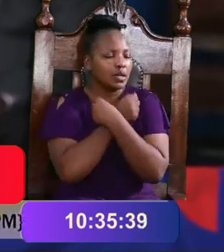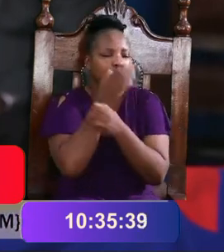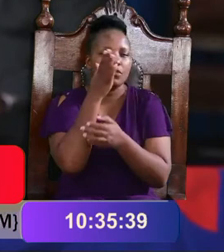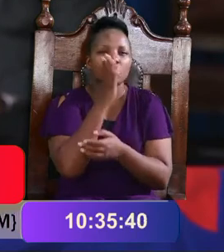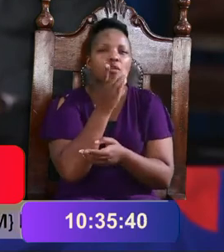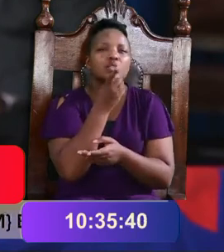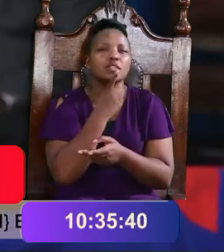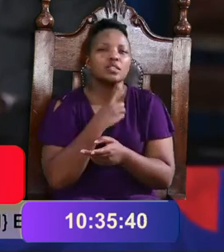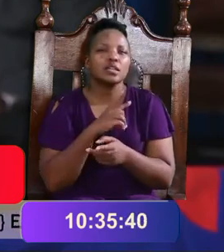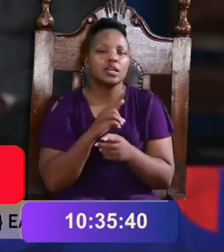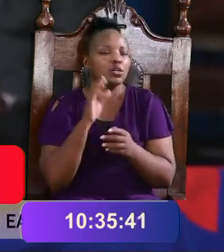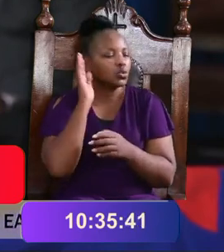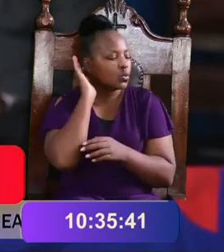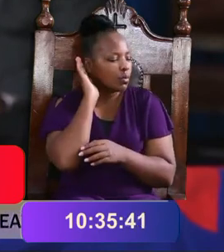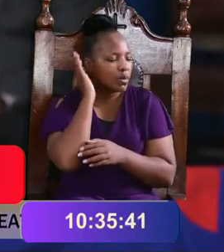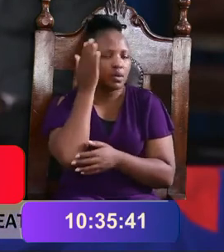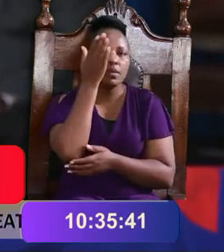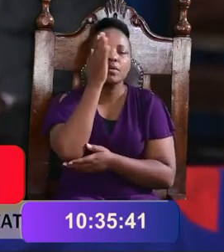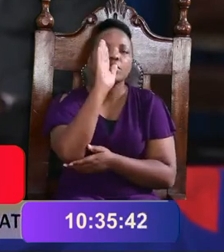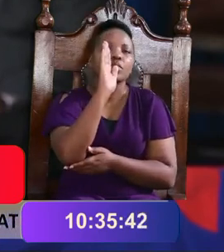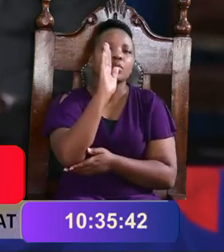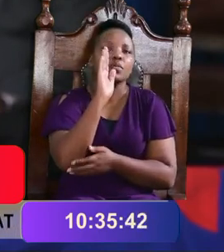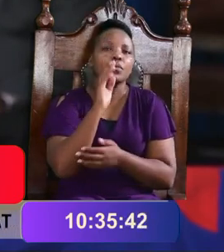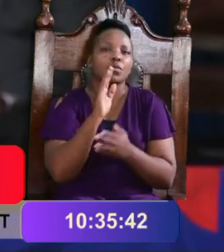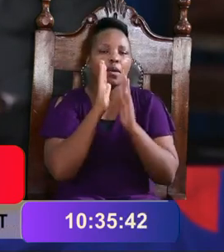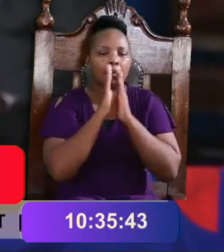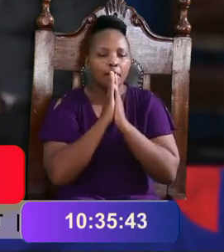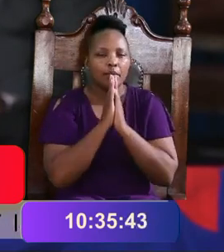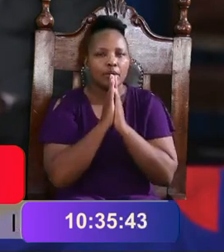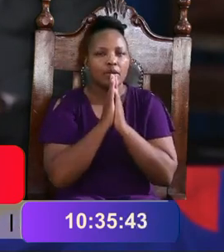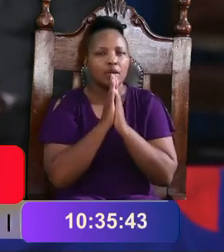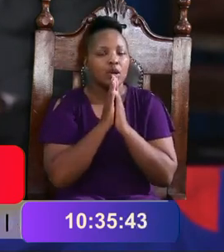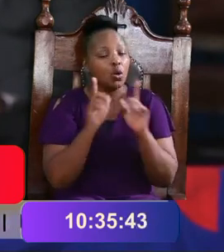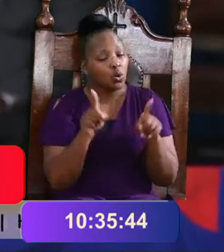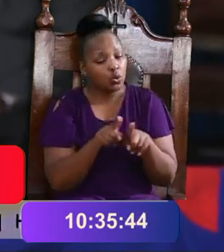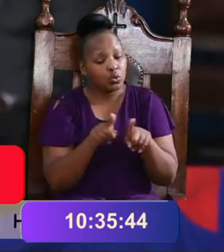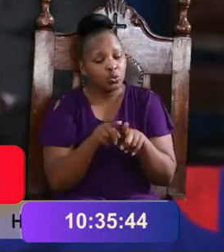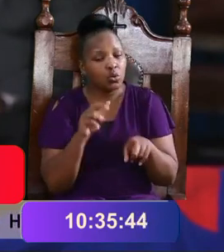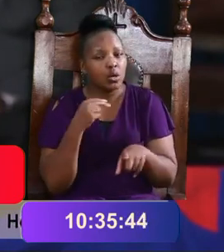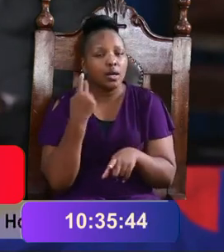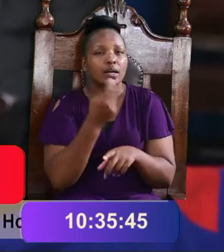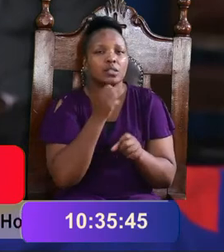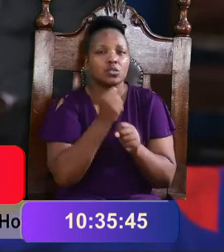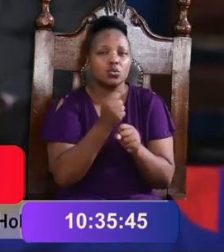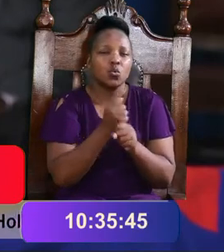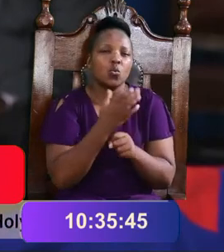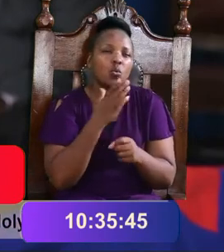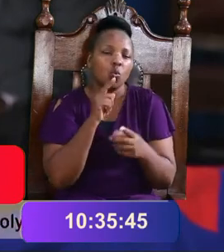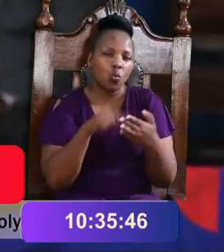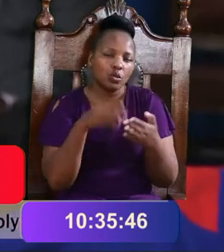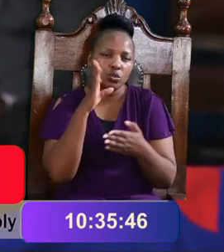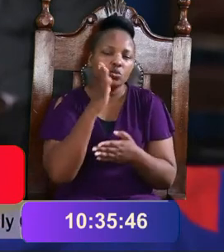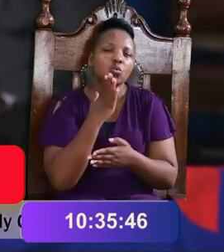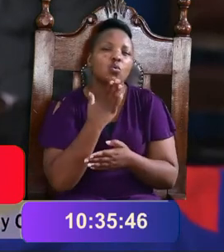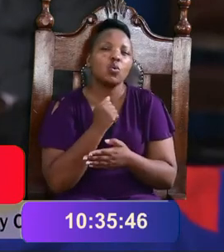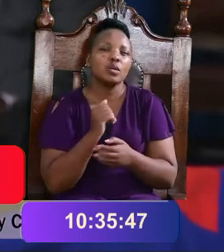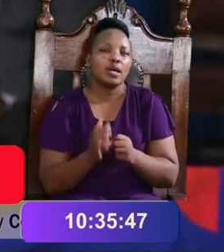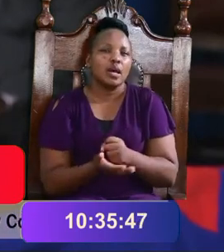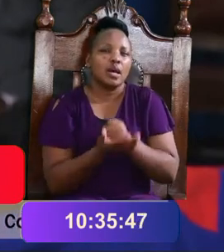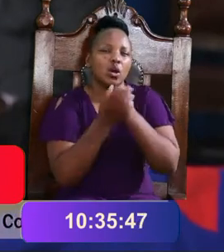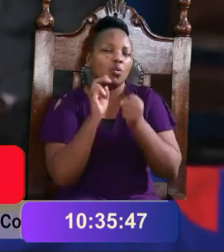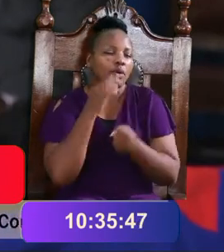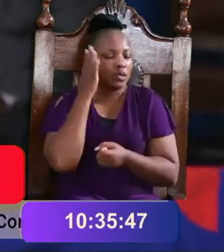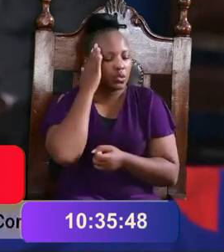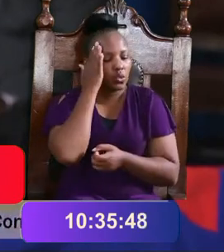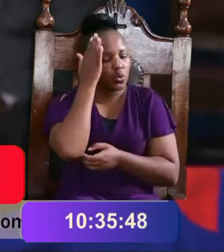wanatamani kukutii mfalme. Kwa maana tunaomba kwamba Mungu, pia sisi tukaweza kufanya mapenzi yako, ukatuwezesha kukujua